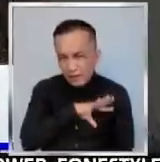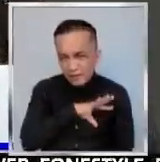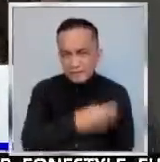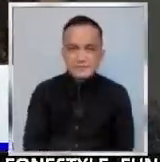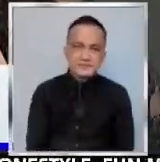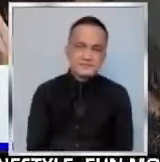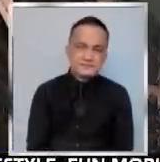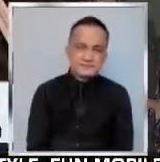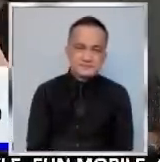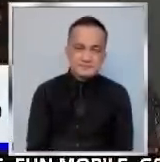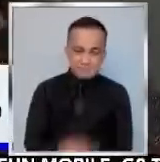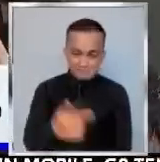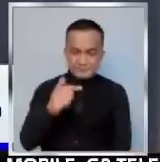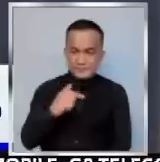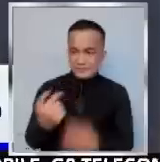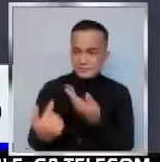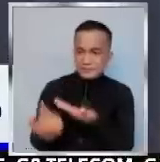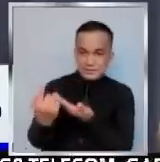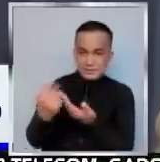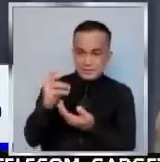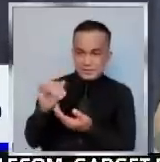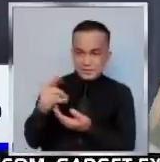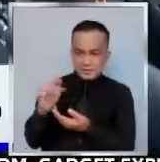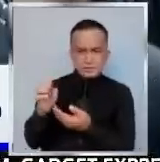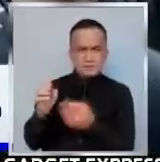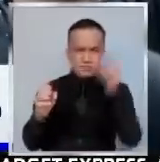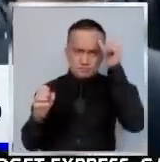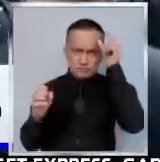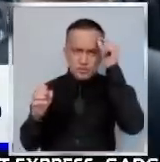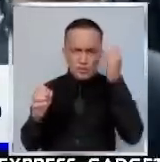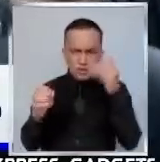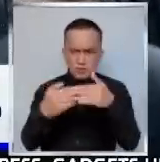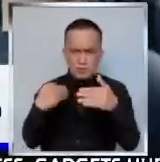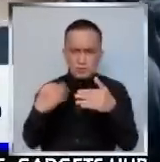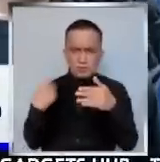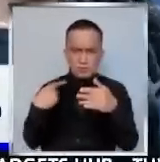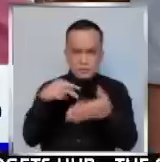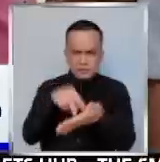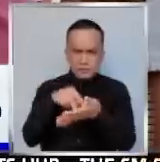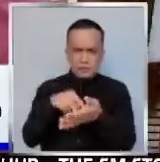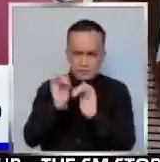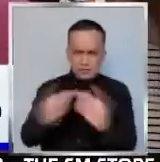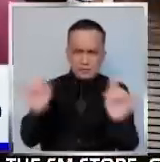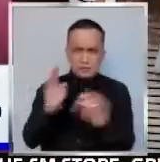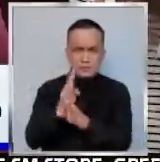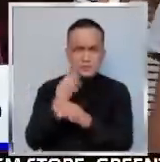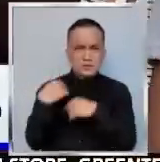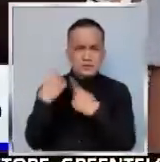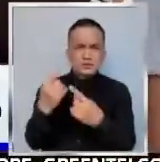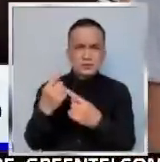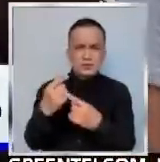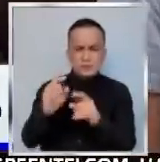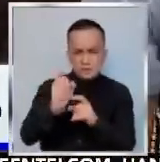Ang pasahero, si Mary Grace, nagtaka raw dahil bago pa man ang circular na ito, may tayuan naman na raw talaga sa mga bus, lalo pag rush hour.